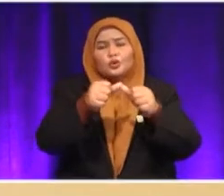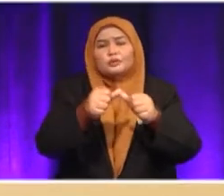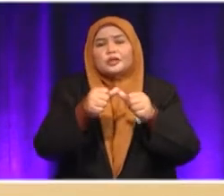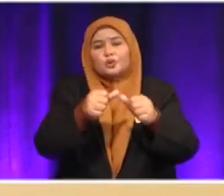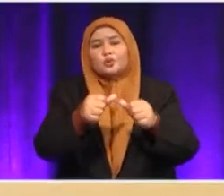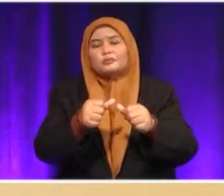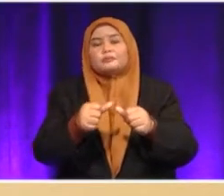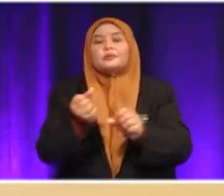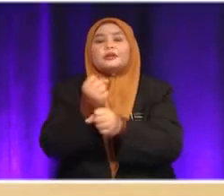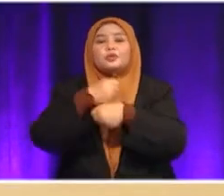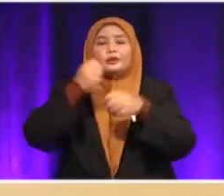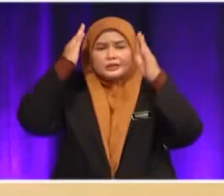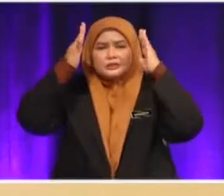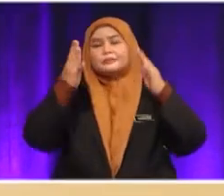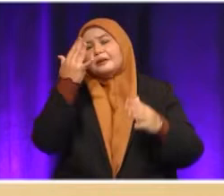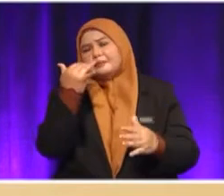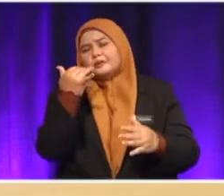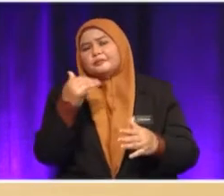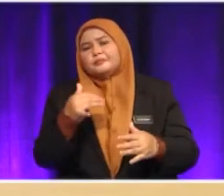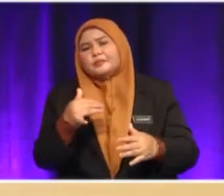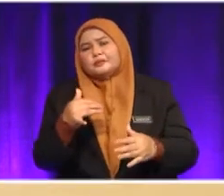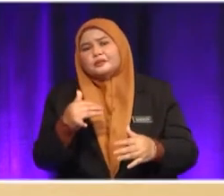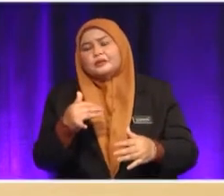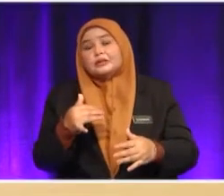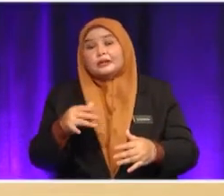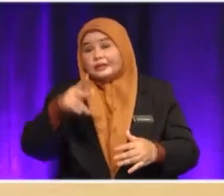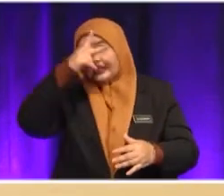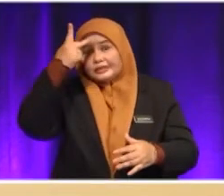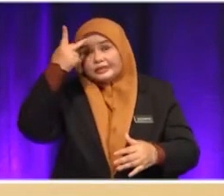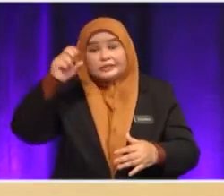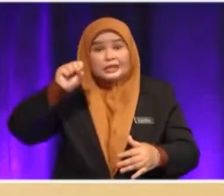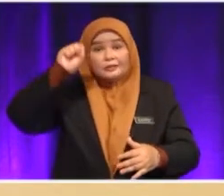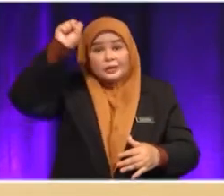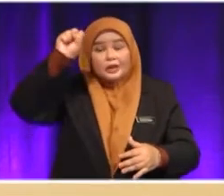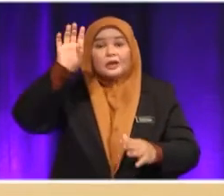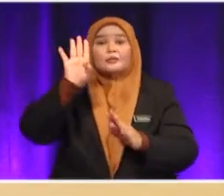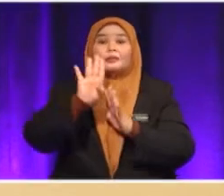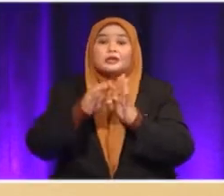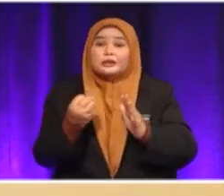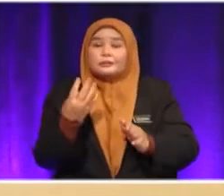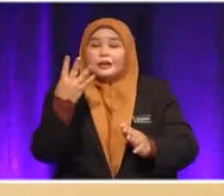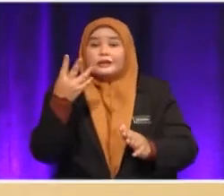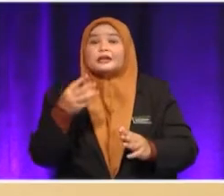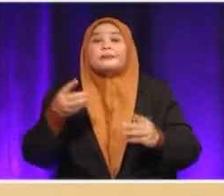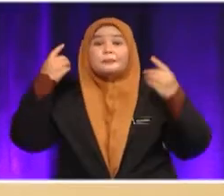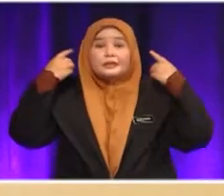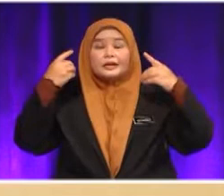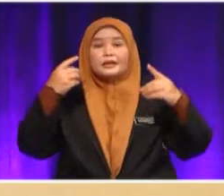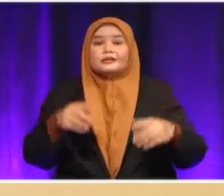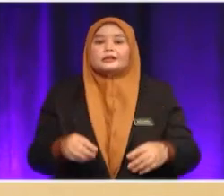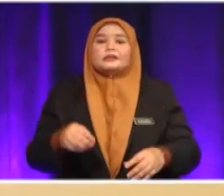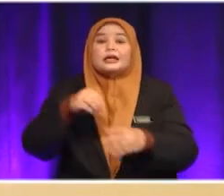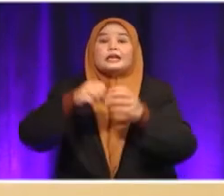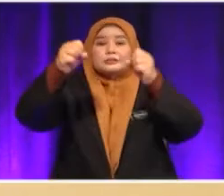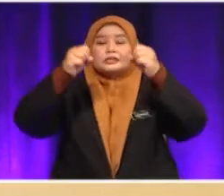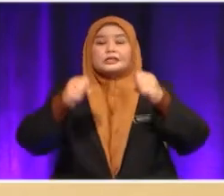aku wujudnya kecurigaan tersebut karena Sabah berkembang dalam kegiatan pedagangan dalam sistem